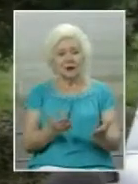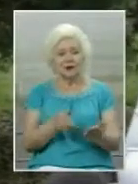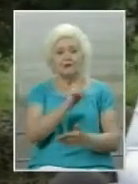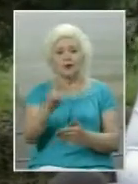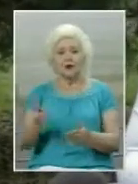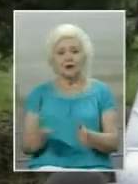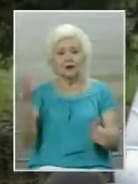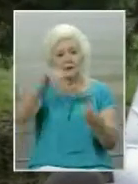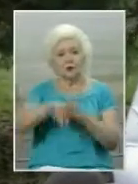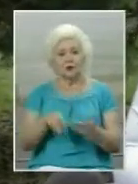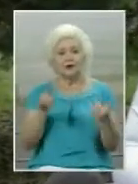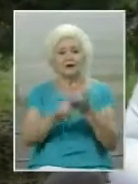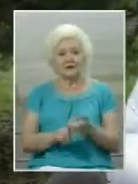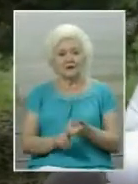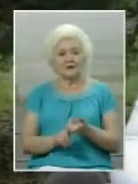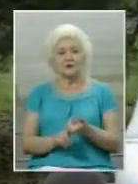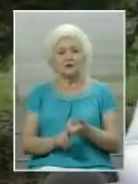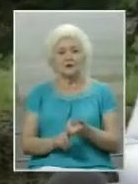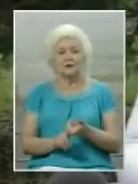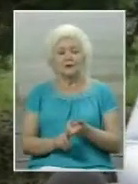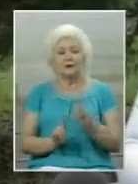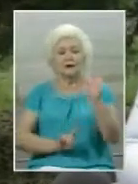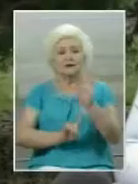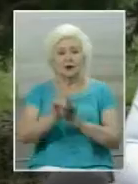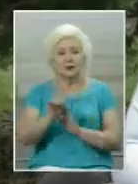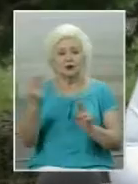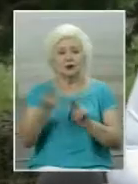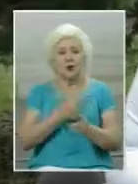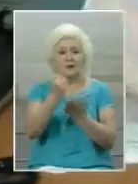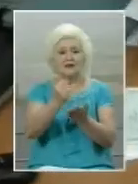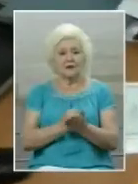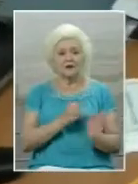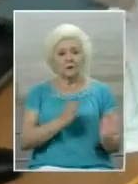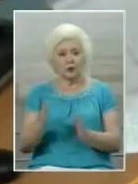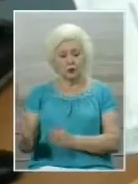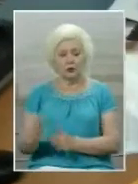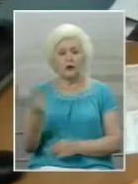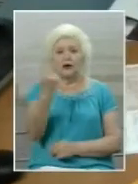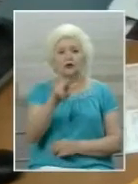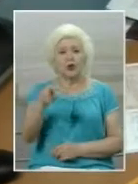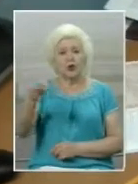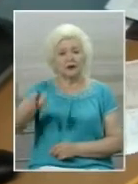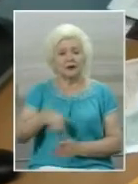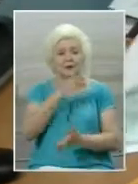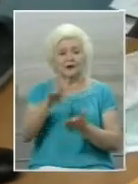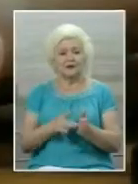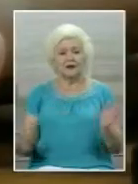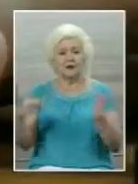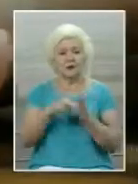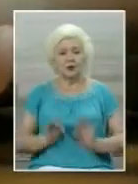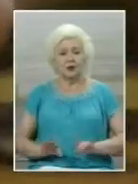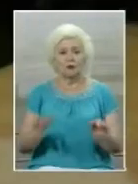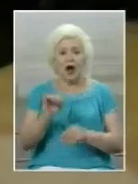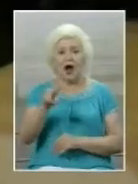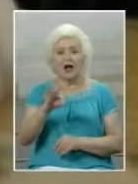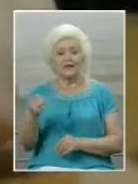яка запроваджується в зв'язку із започаткуванням безвізового режиму. З 2 липня у центрі підключать функцію